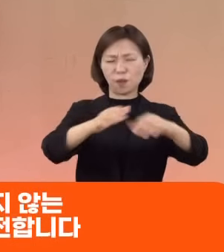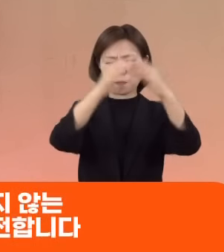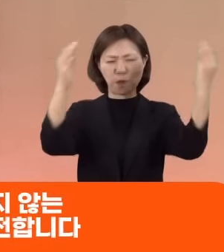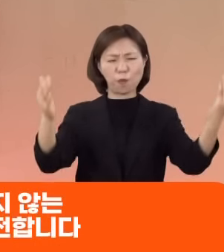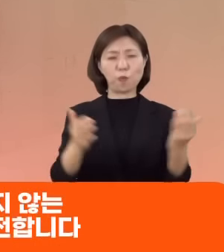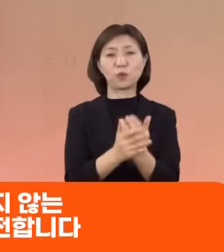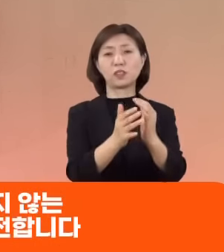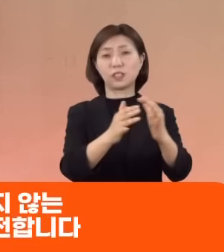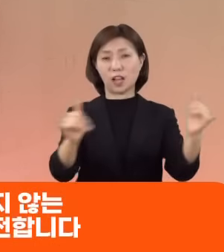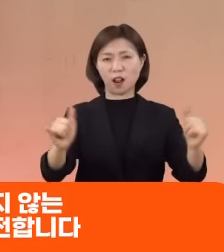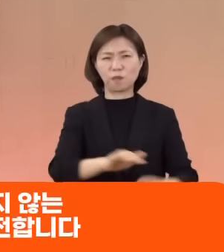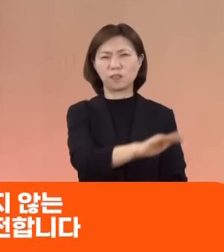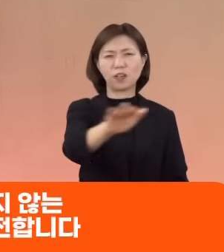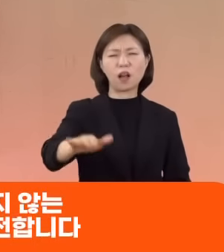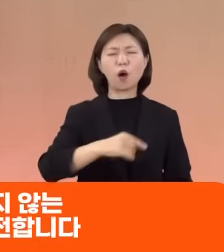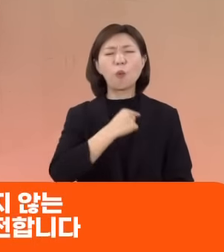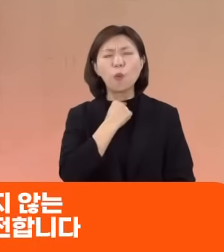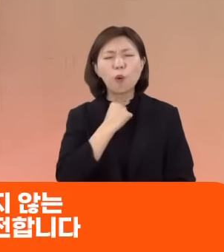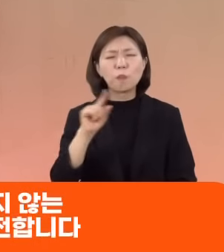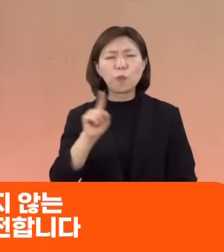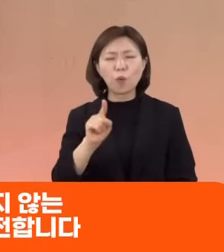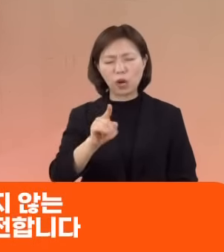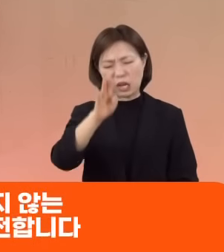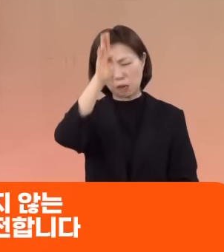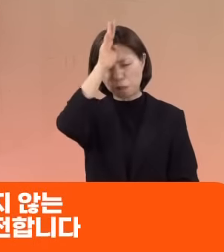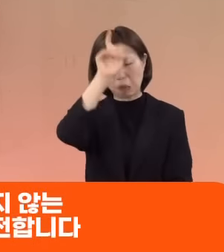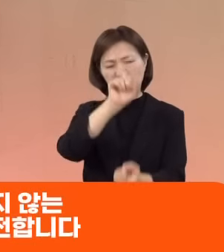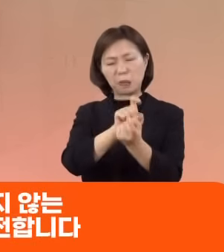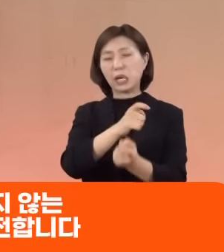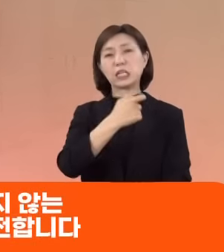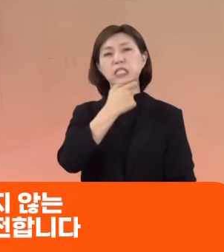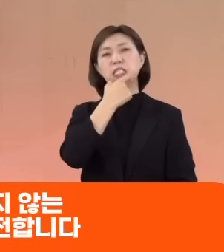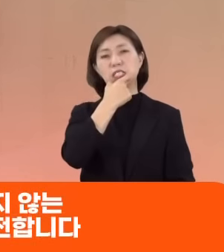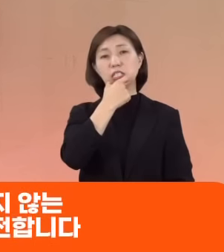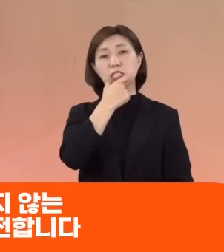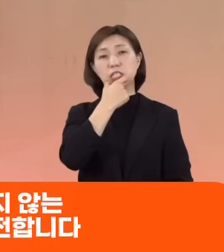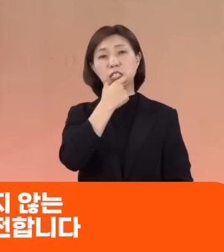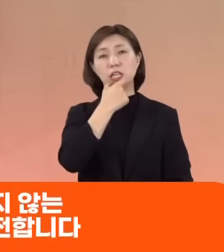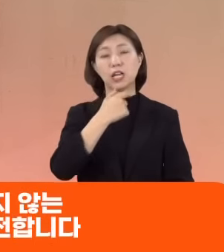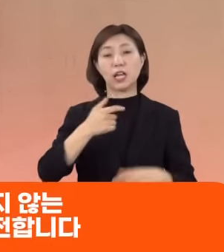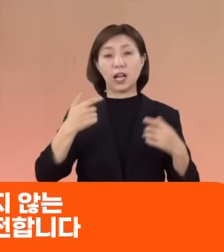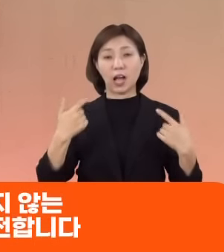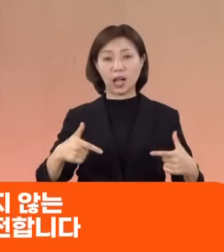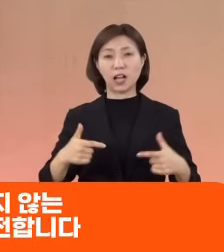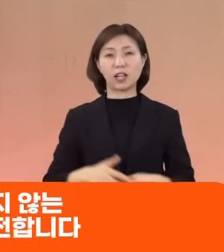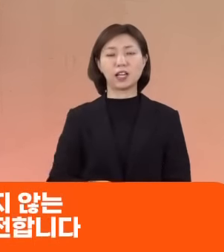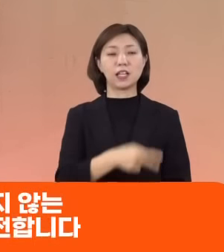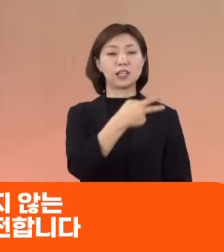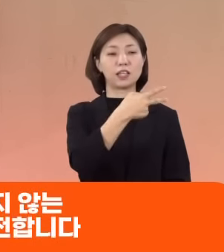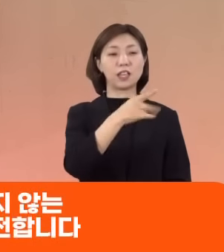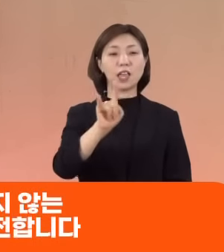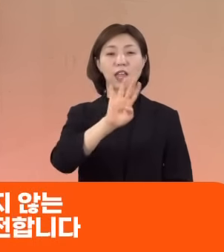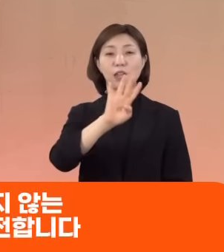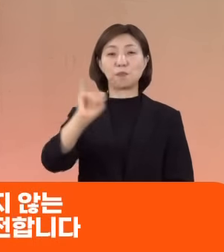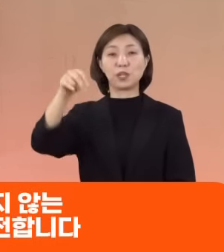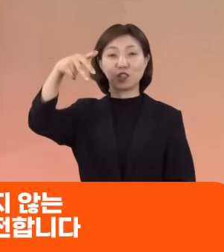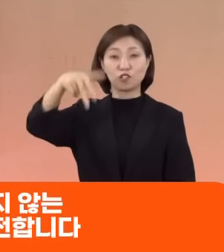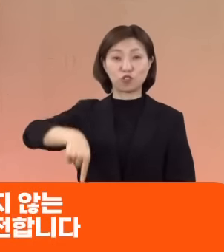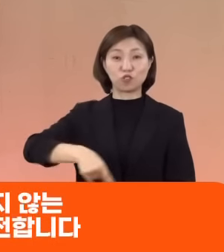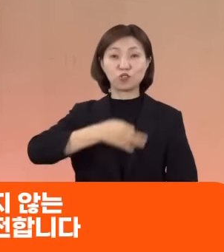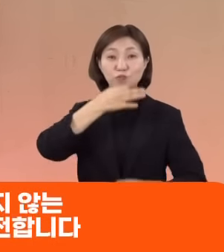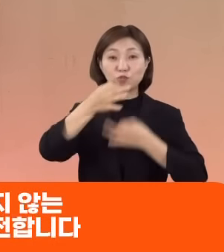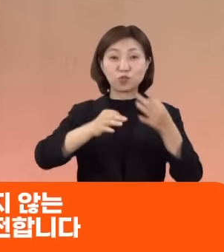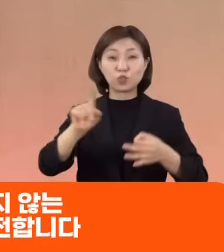모두 병 어기를 원하여 매일 대비주를 지송하면 대비주